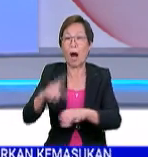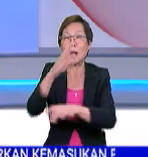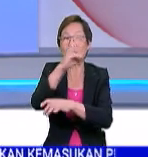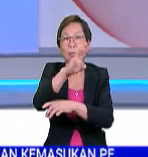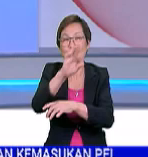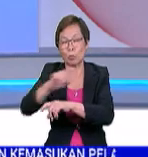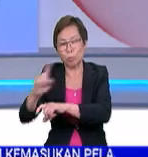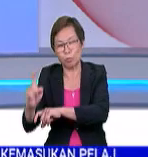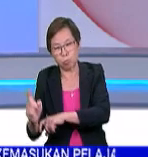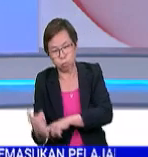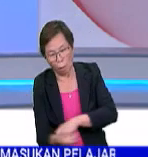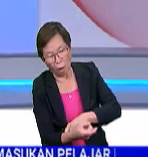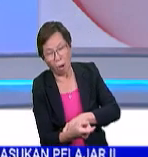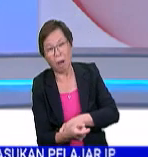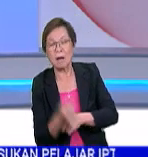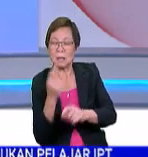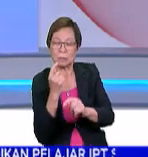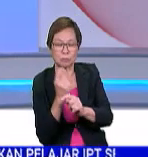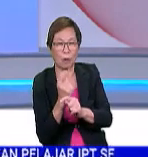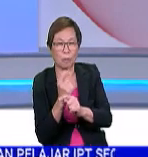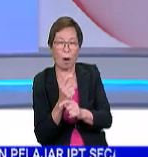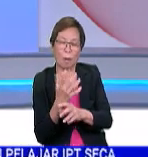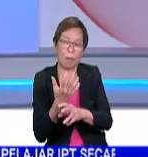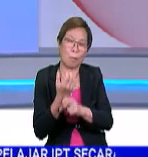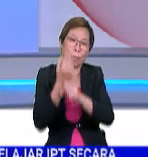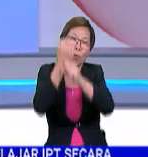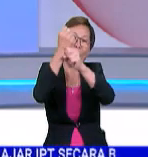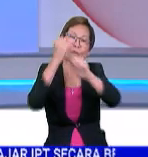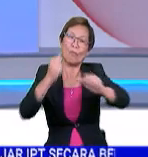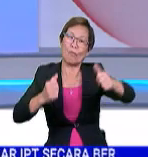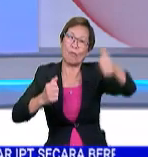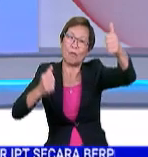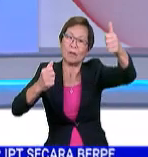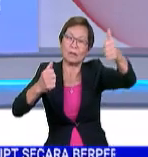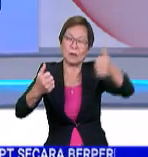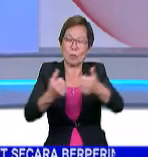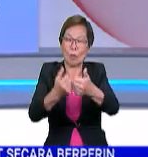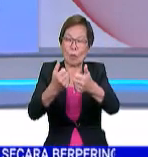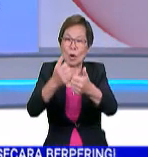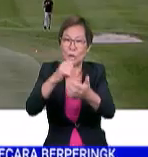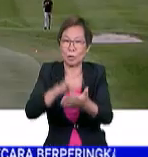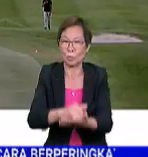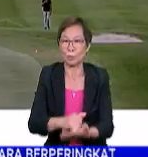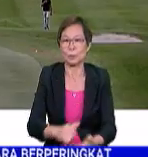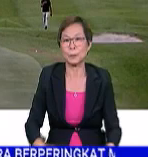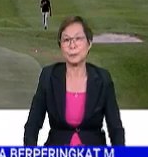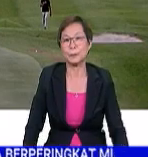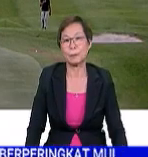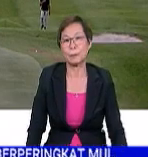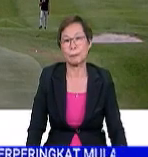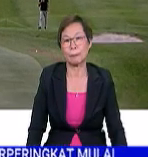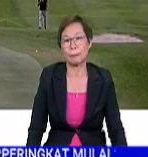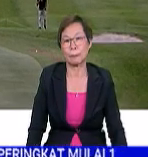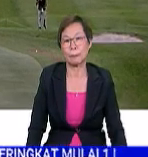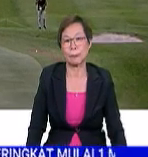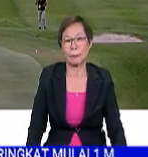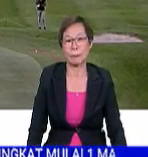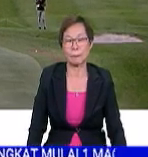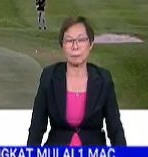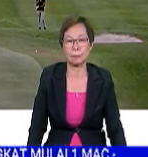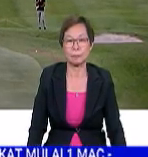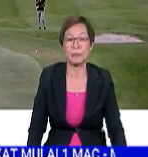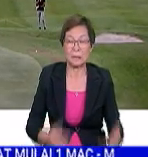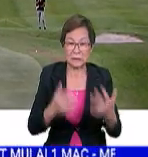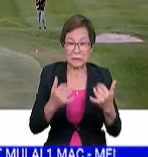keputusan itu membolehkan beliau kekal sebagai pendahulu keseluruhan kejohanan hai hai hai